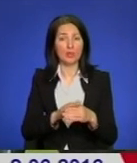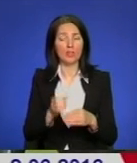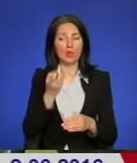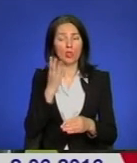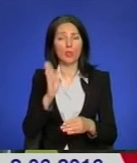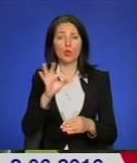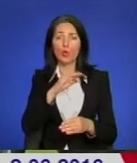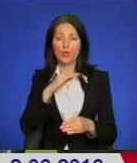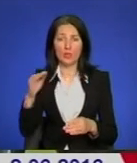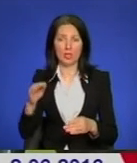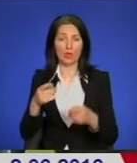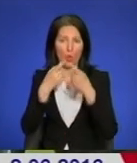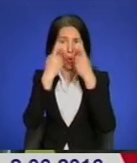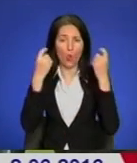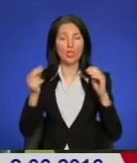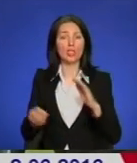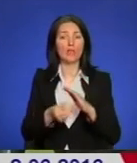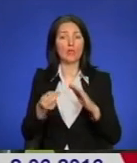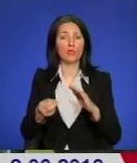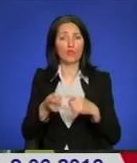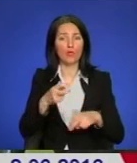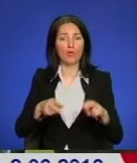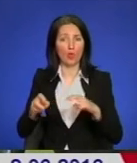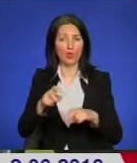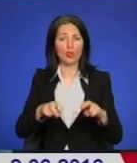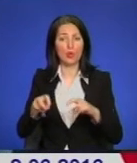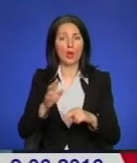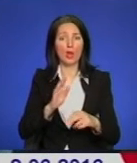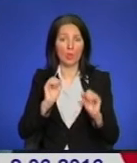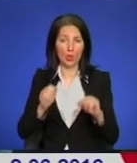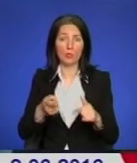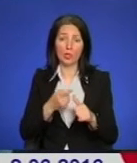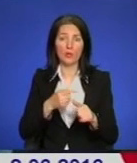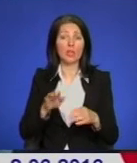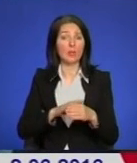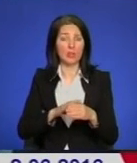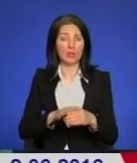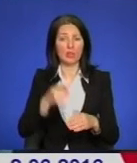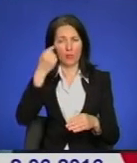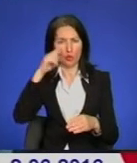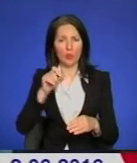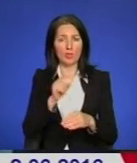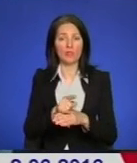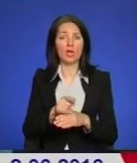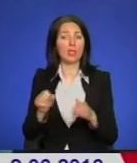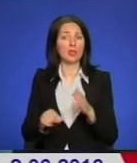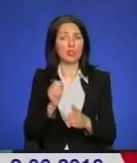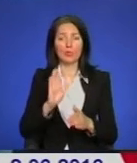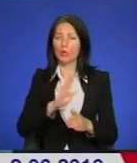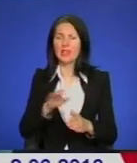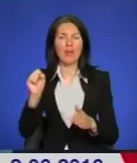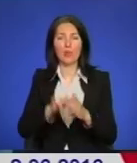будуть офіційно оголошені в розшук, ми зможемо сказати їхні прізвища. Відомо, що завдання злочинців було не вбити, а